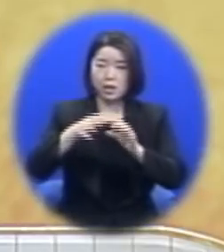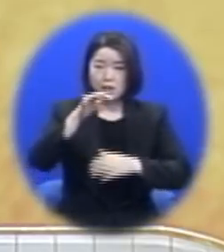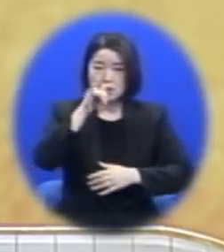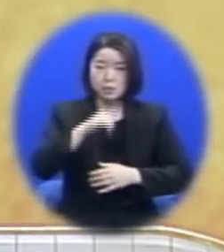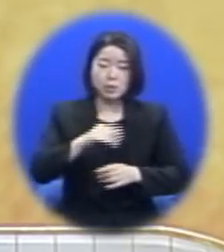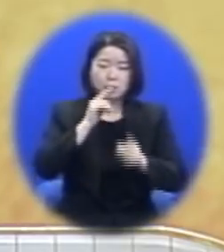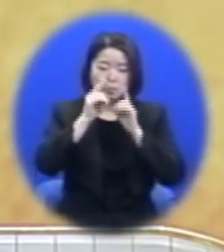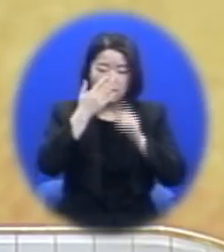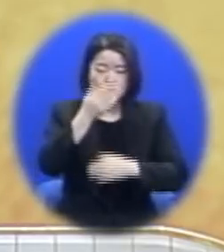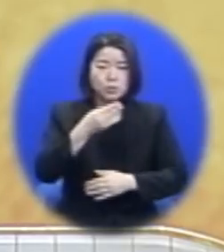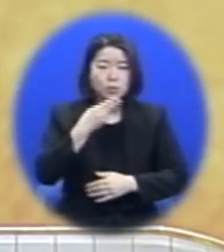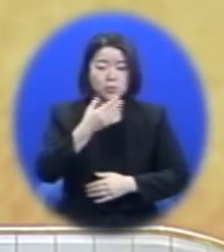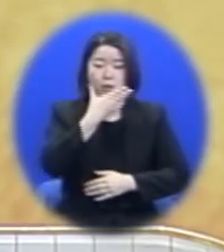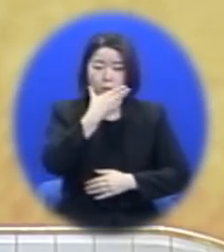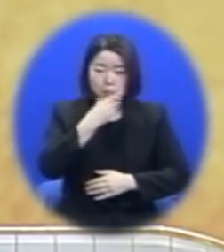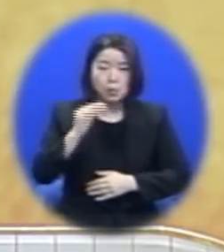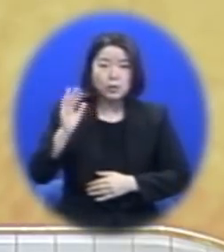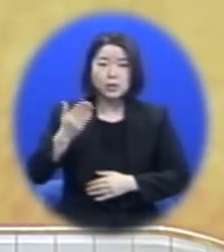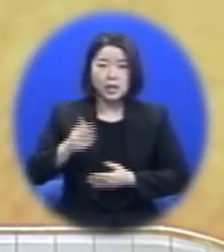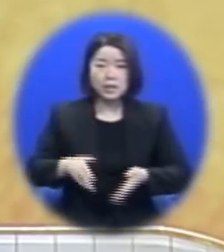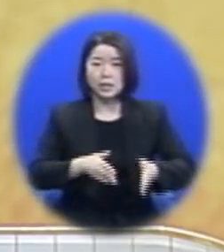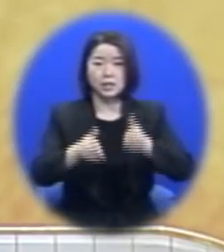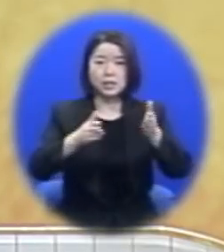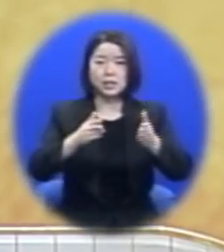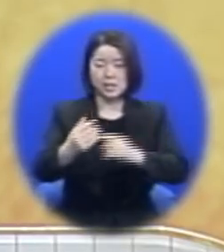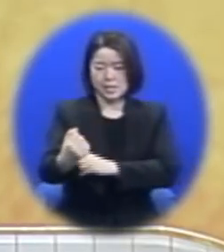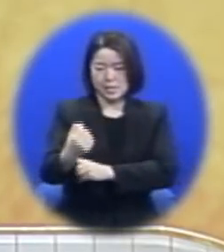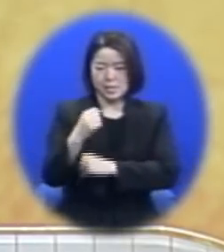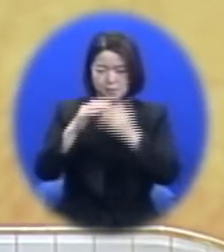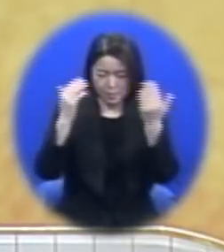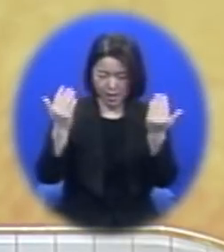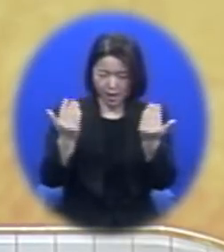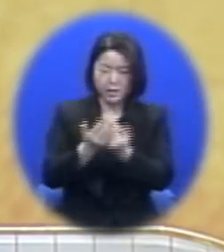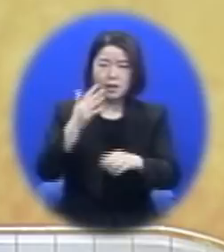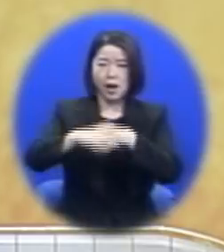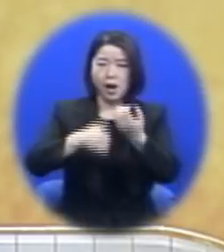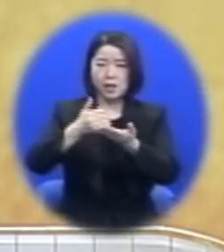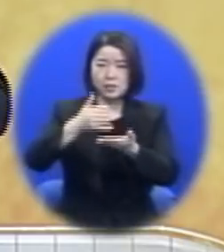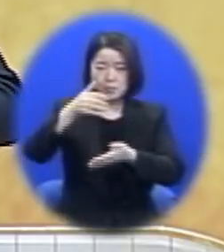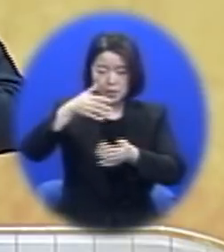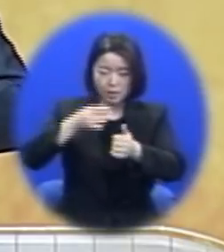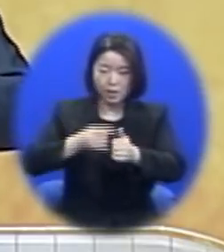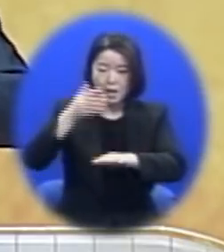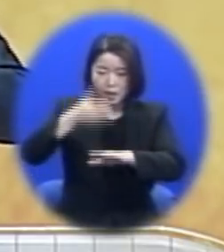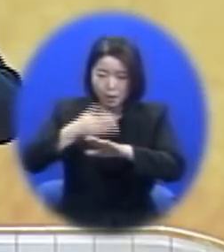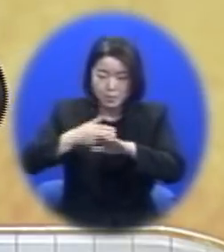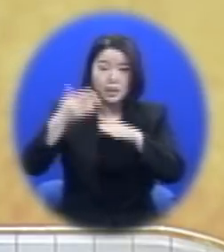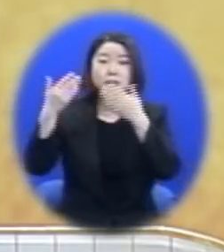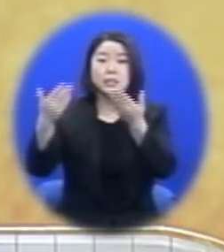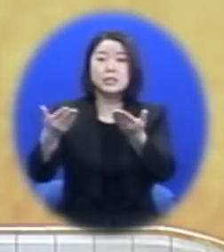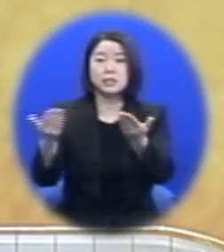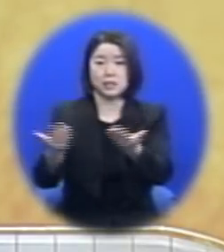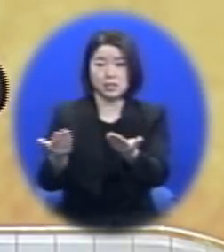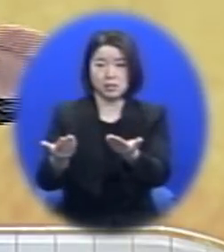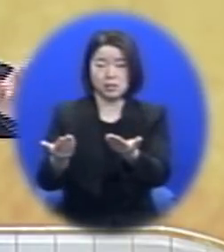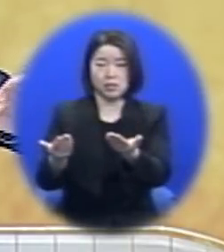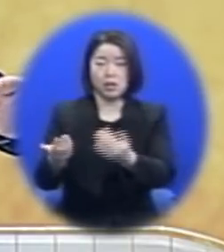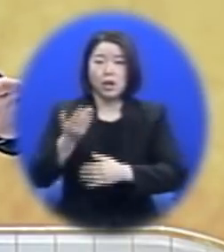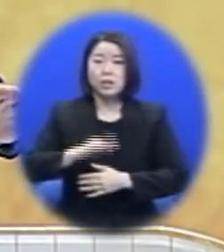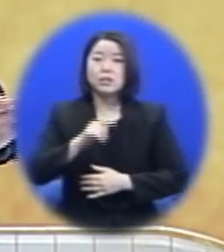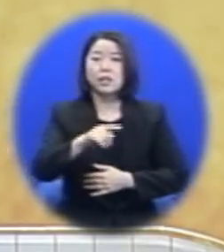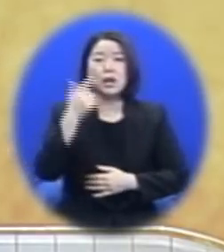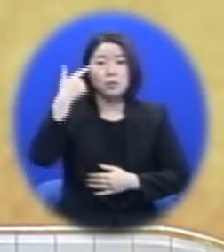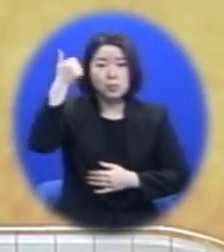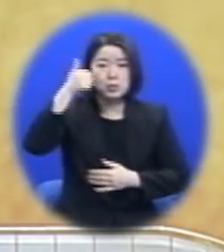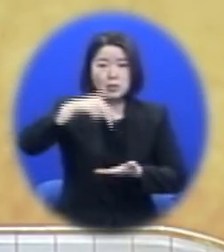없는 복된 길이 힘을 다하여 하나님께 감사하는 것인데 제가 목사로서 그 길을 막고